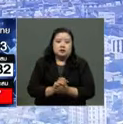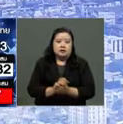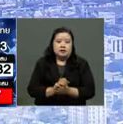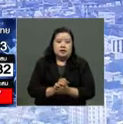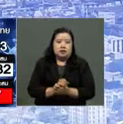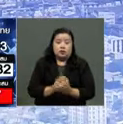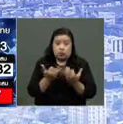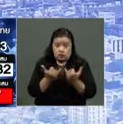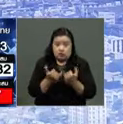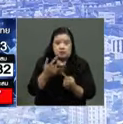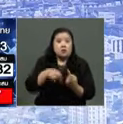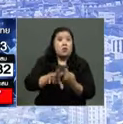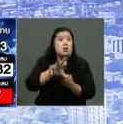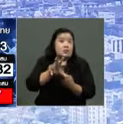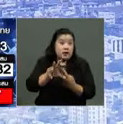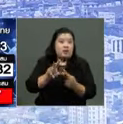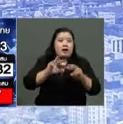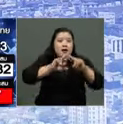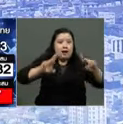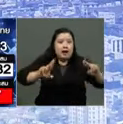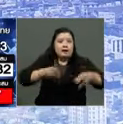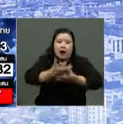เสือเดือนมิถุนายนนี้เราผ่านไปด้วยดีเดือนมิถุนายนนี้ก็เริ่มตั้งแต่วันนี้วินาทีนี้และเดี๋ยวนี้ค่ะวันนี้เราผ่านเหตุการณ์ของการผ่อนปรนผ่อนคลายระยะที่3